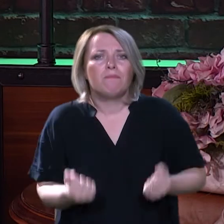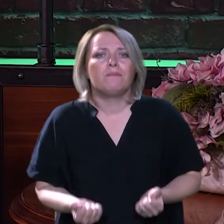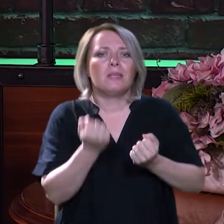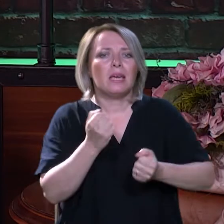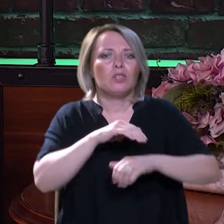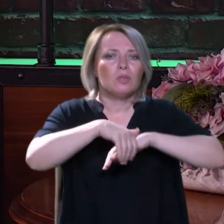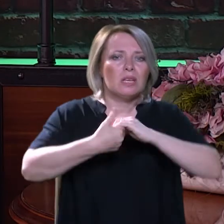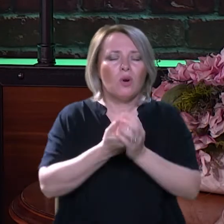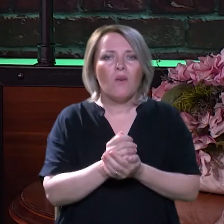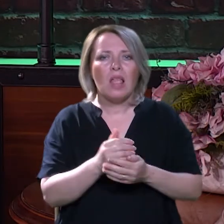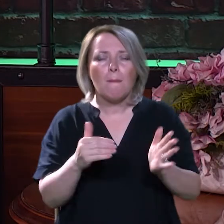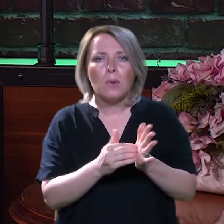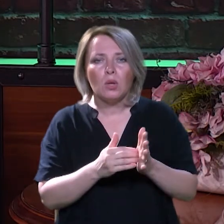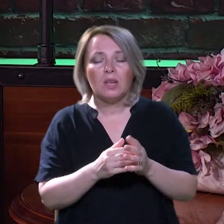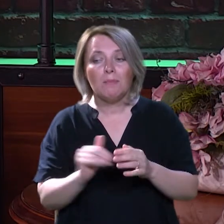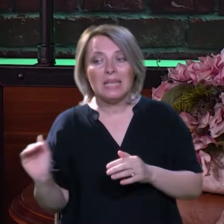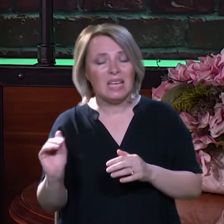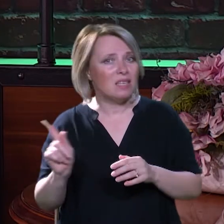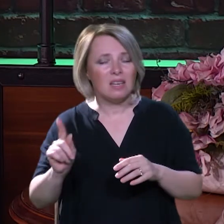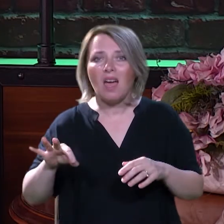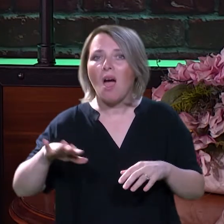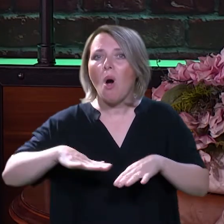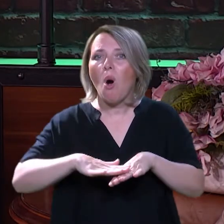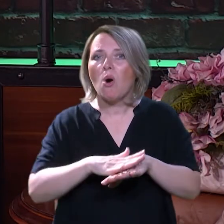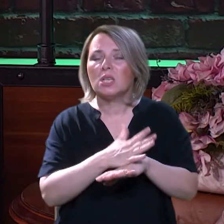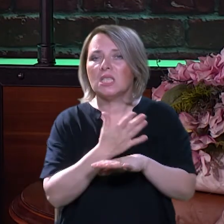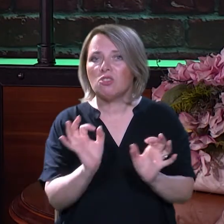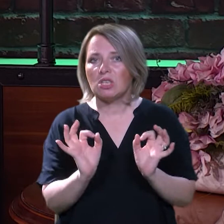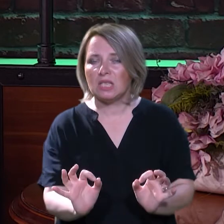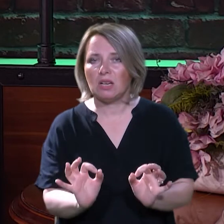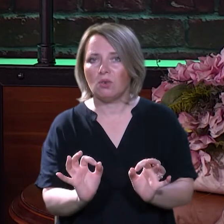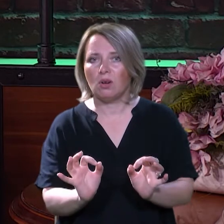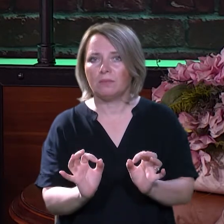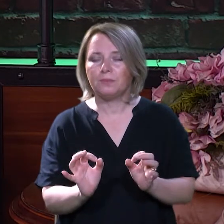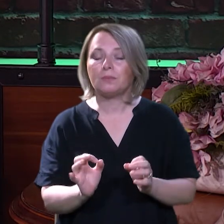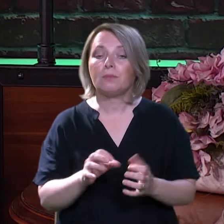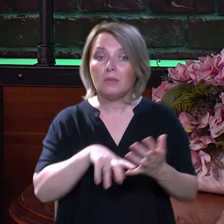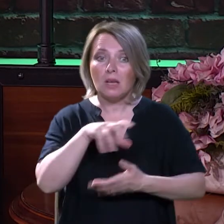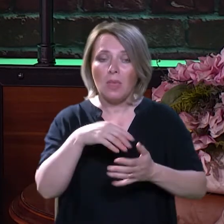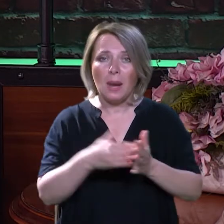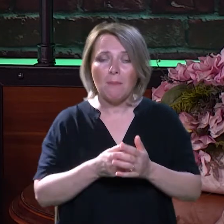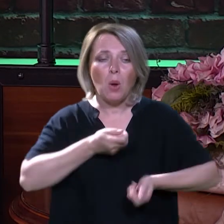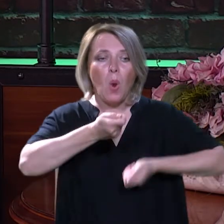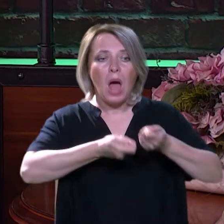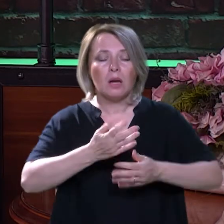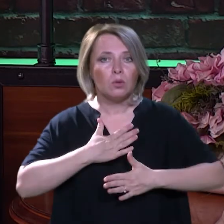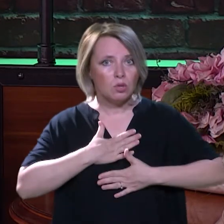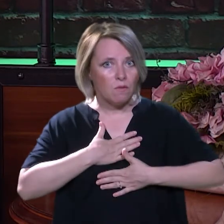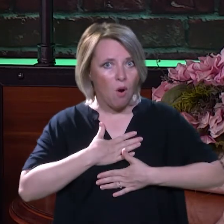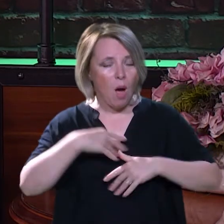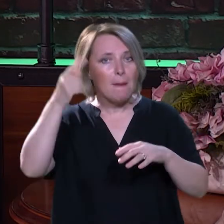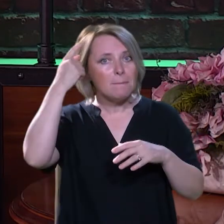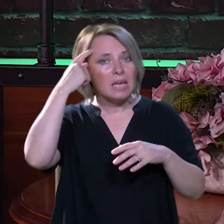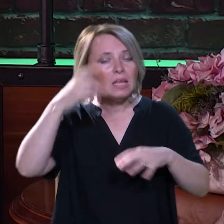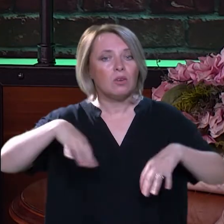potrebe, dijete se ne osjeća sigurno kraj njega. Tako da bi ja uvijek kažem, roditelji trebaju ulagati u svoje mentalno zdravlje, jer to